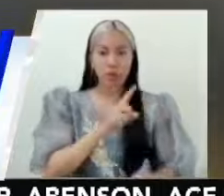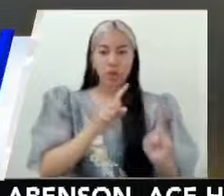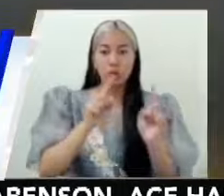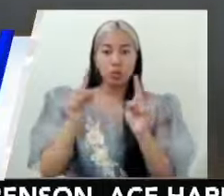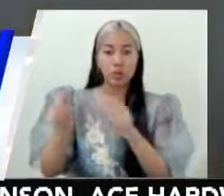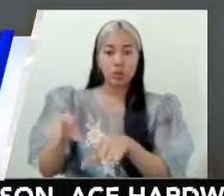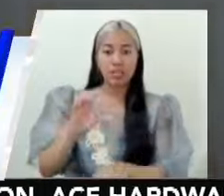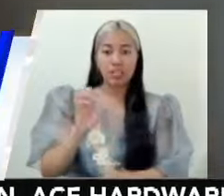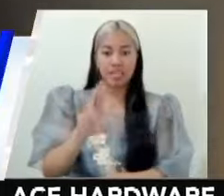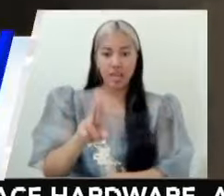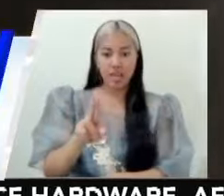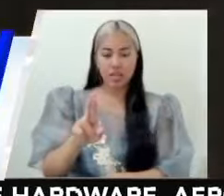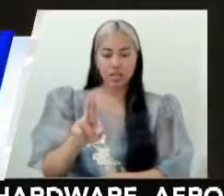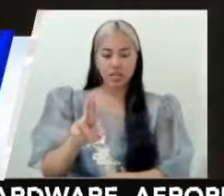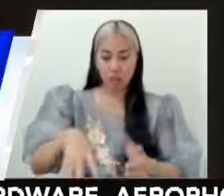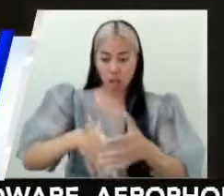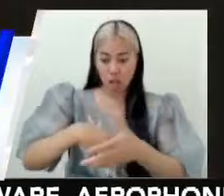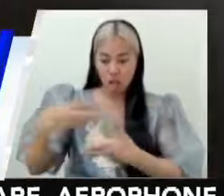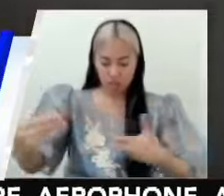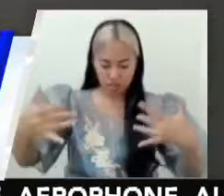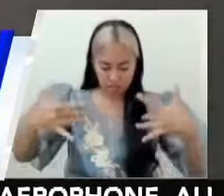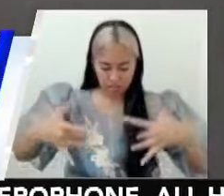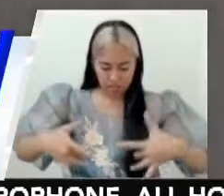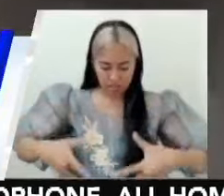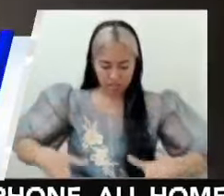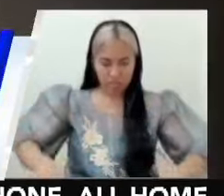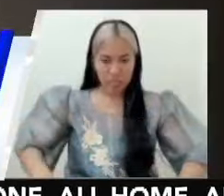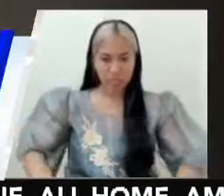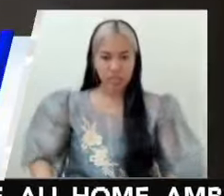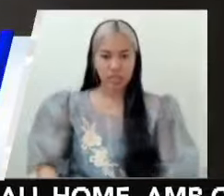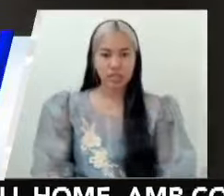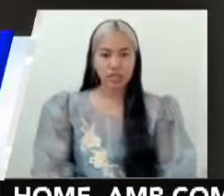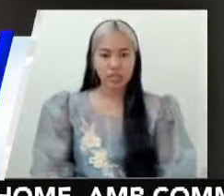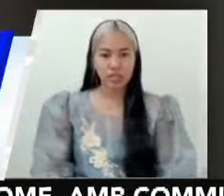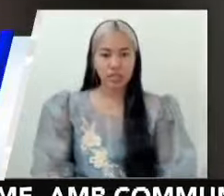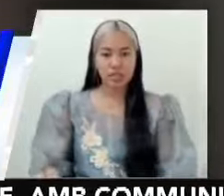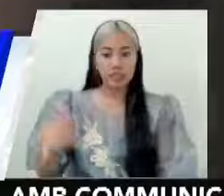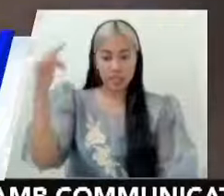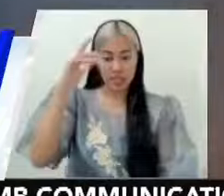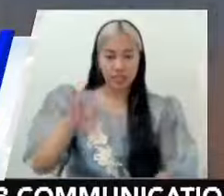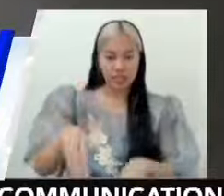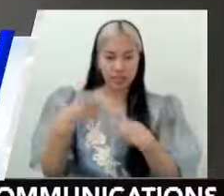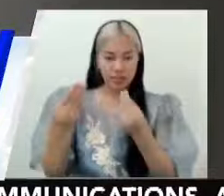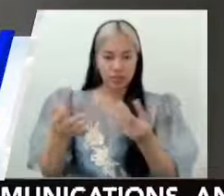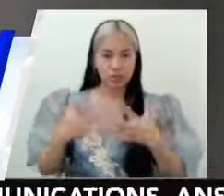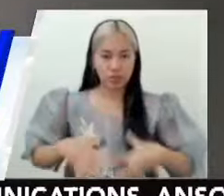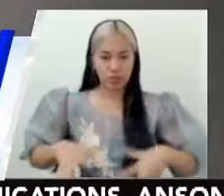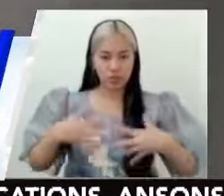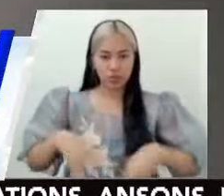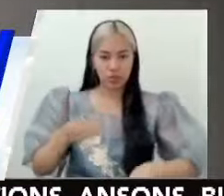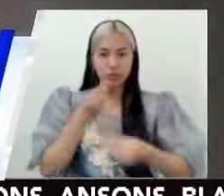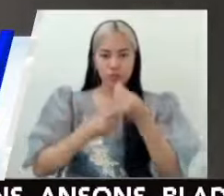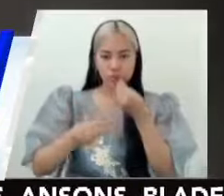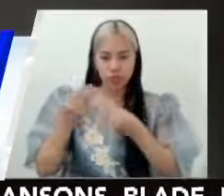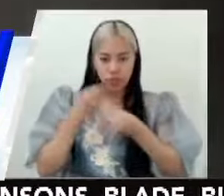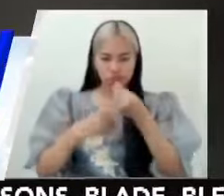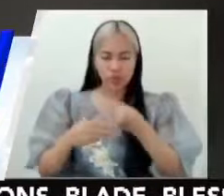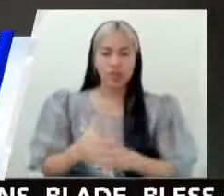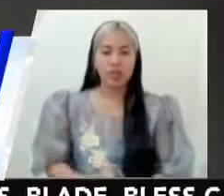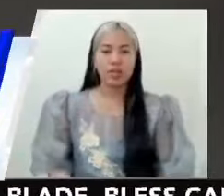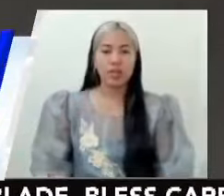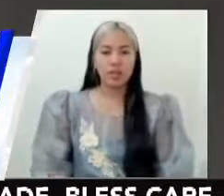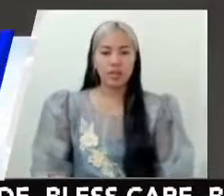lumabas ay nakahubad na. Binigyan ng mga tauhan ng NAIA ng damit at pagkain ang babae. Matapos mapakalma ng medical